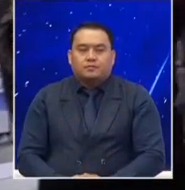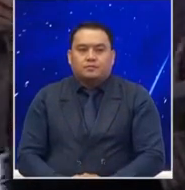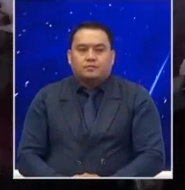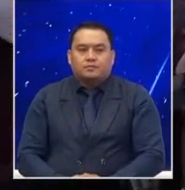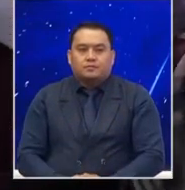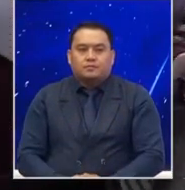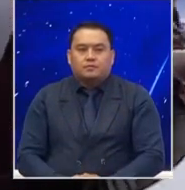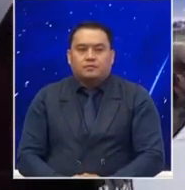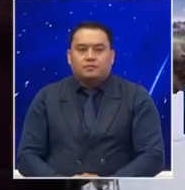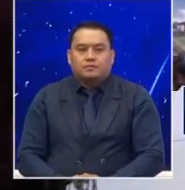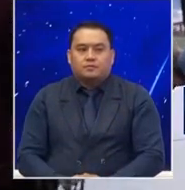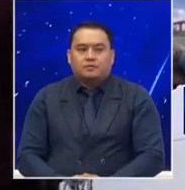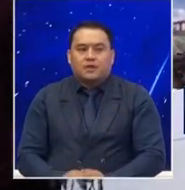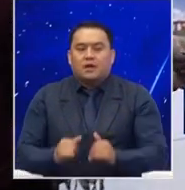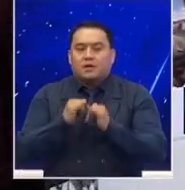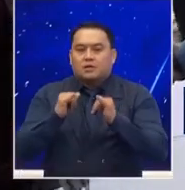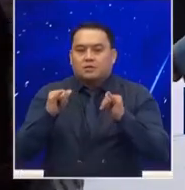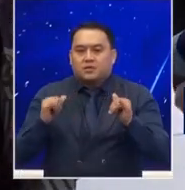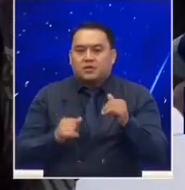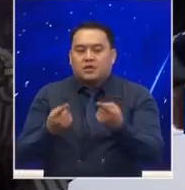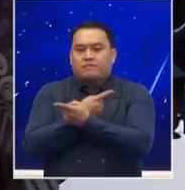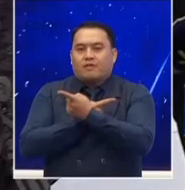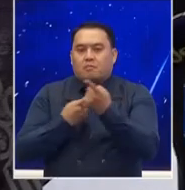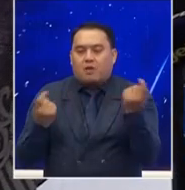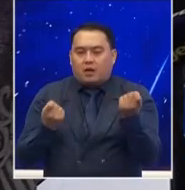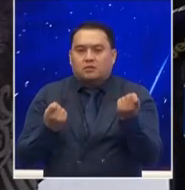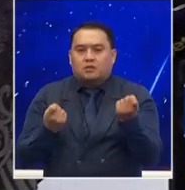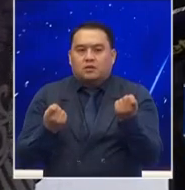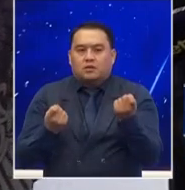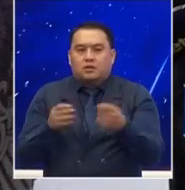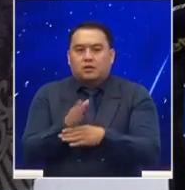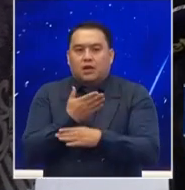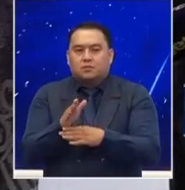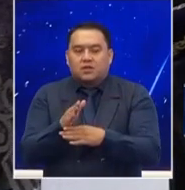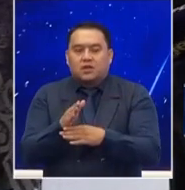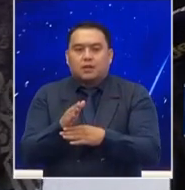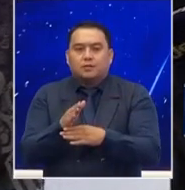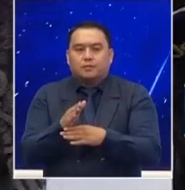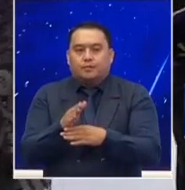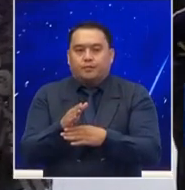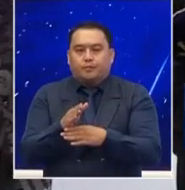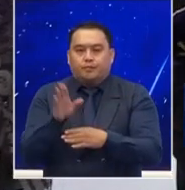система сбора информации по распределению воды по городу,